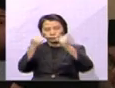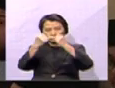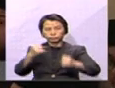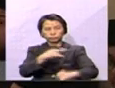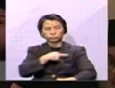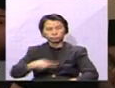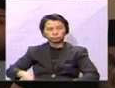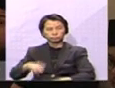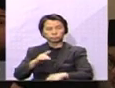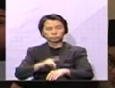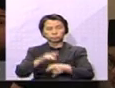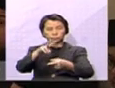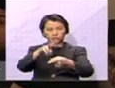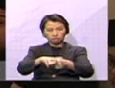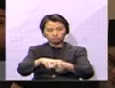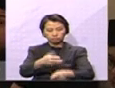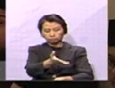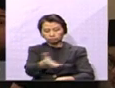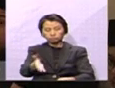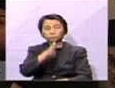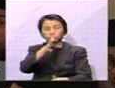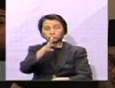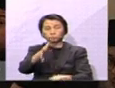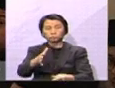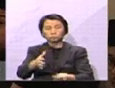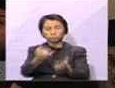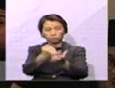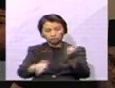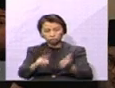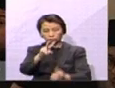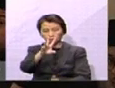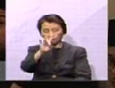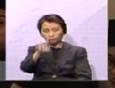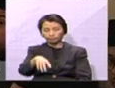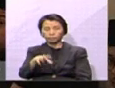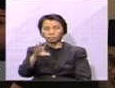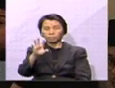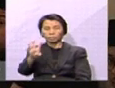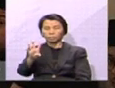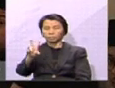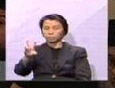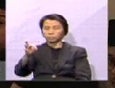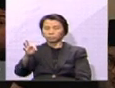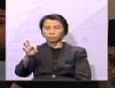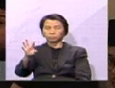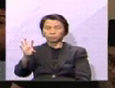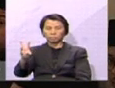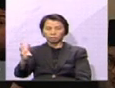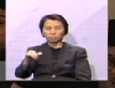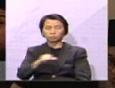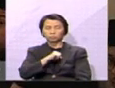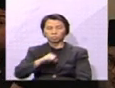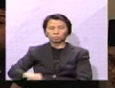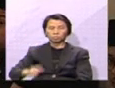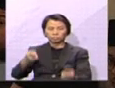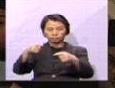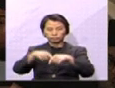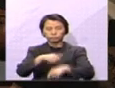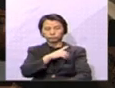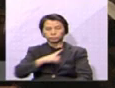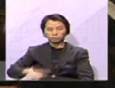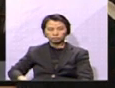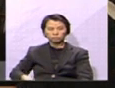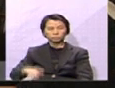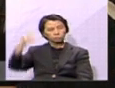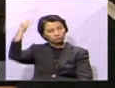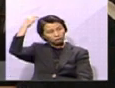Alam Shah Klang almarhum diputerakan pada 28 April 1926 dan merupakan ahli dewan diraja